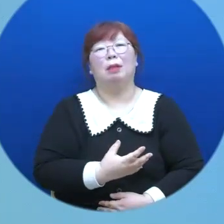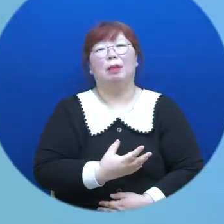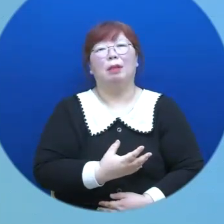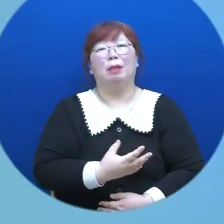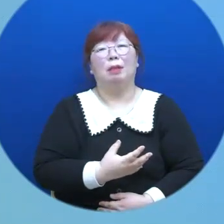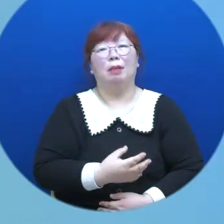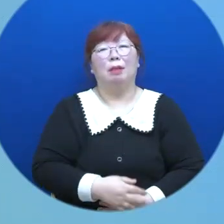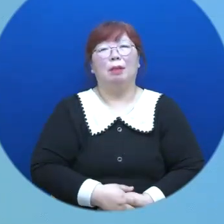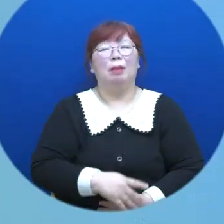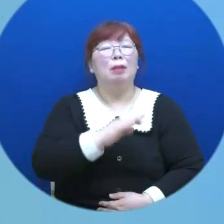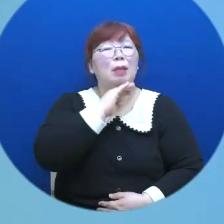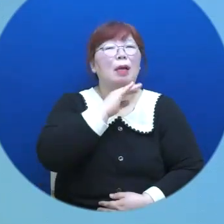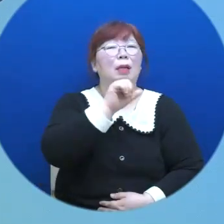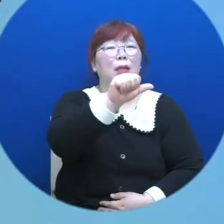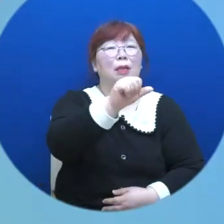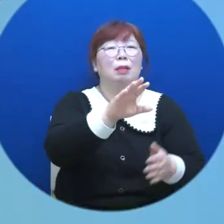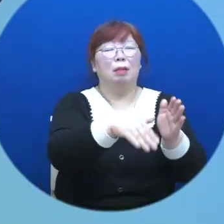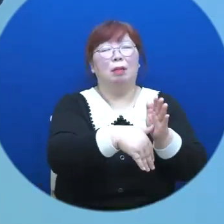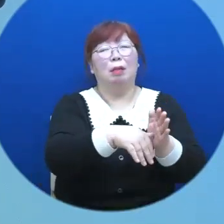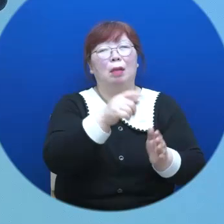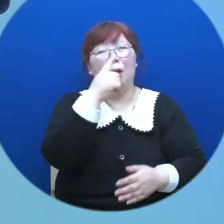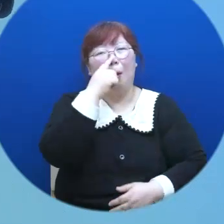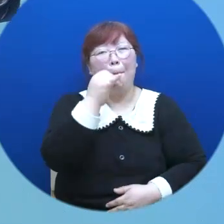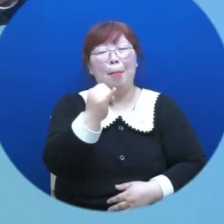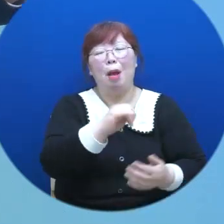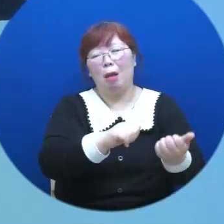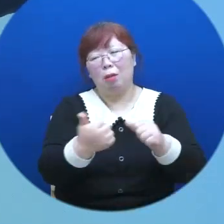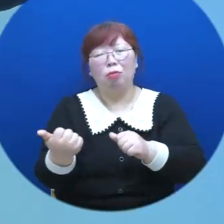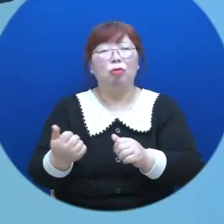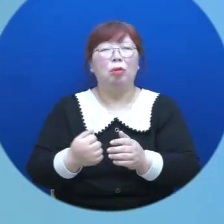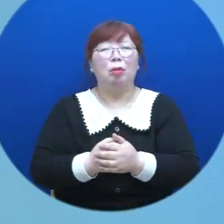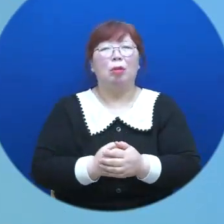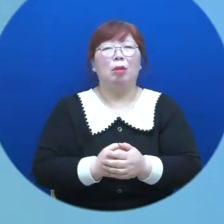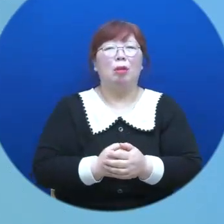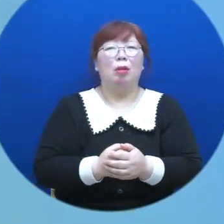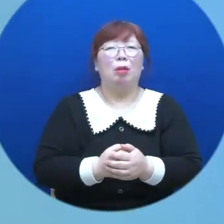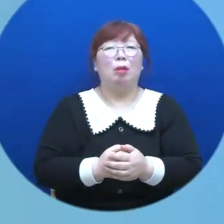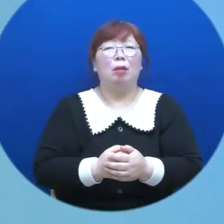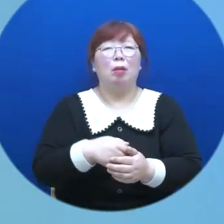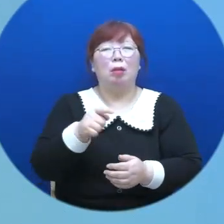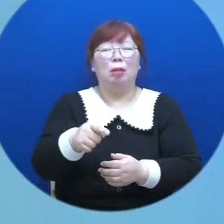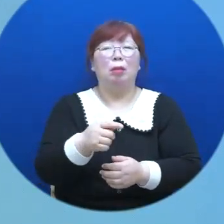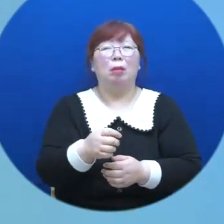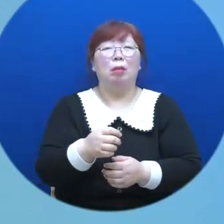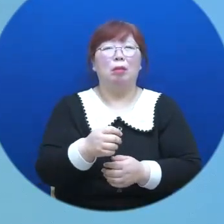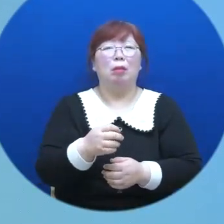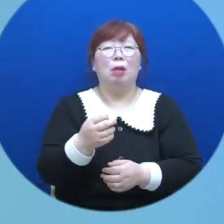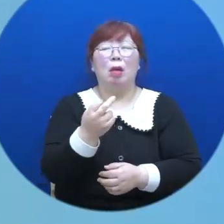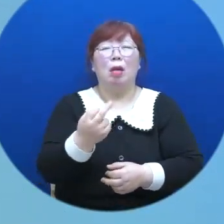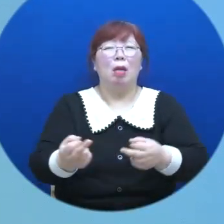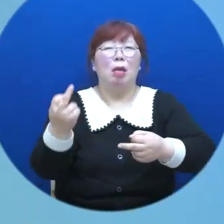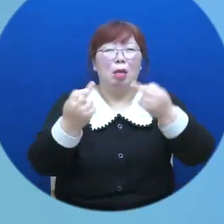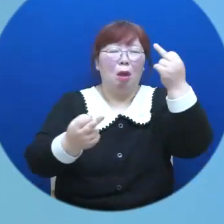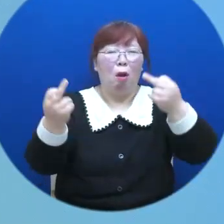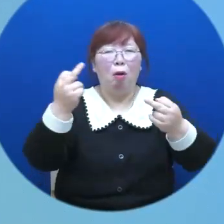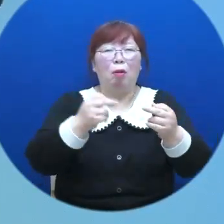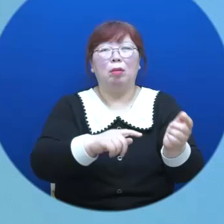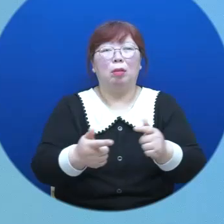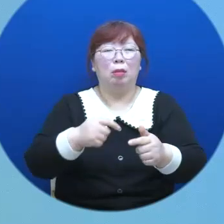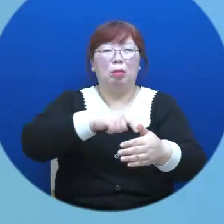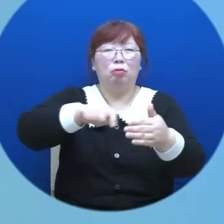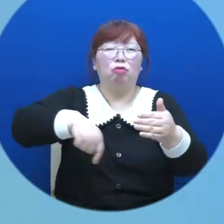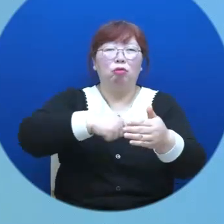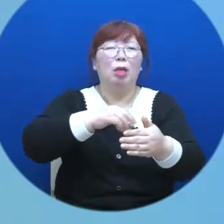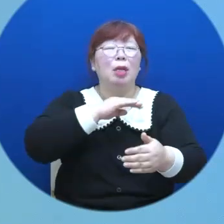5, 6살 때 어머니 세상 떠나고 그 어마어마한 형들 속에서